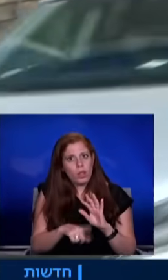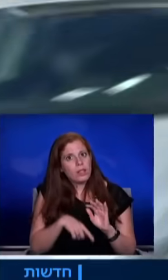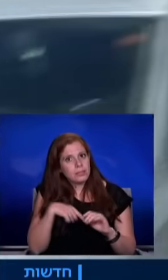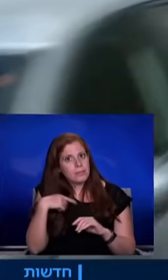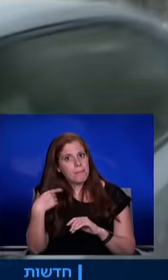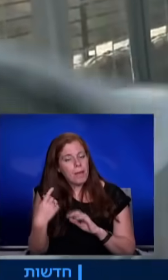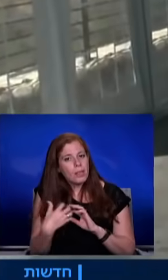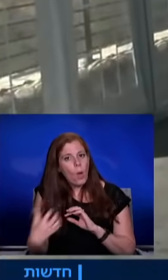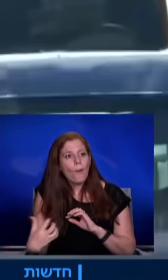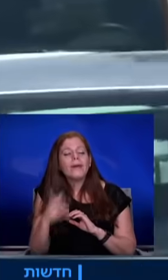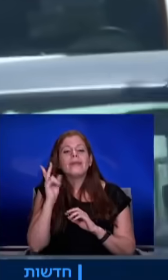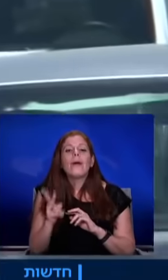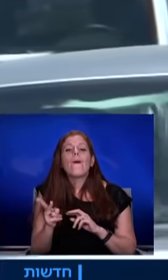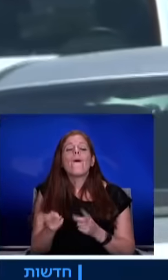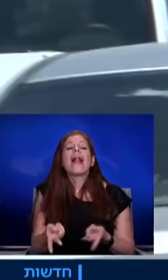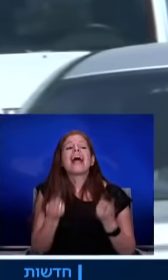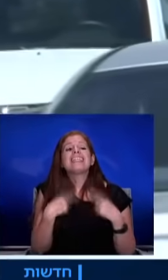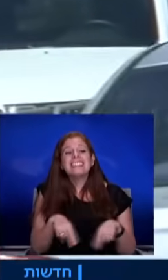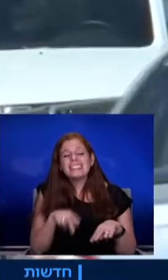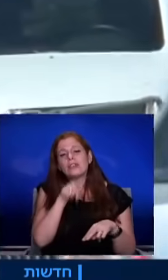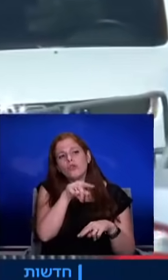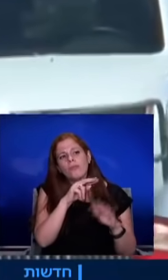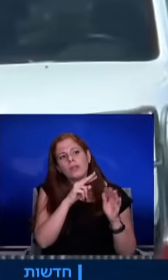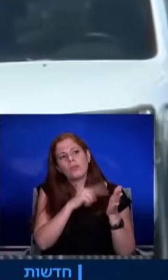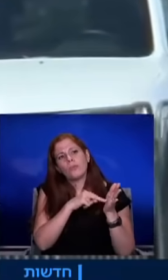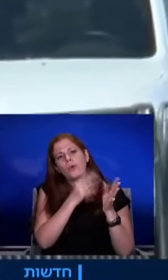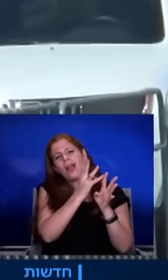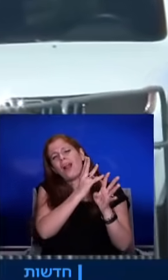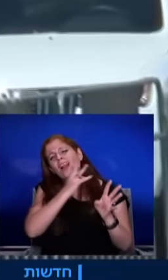בהמשך השבוע להחזיר לחיינו את התמונות הללו.